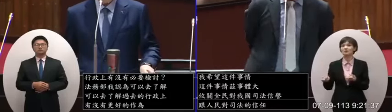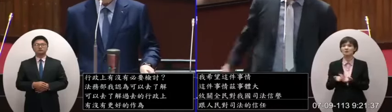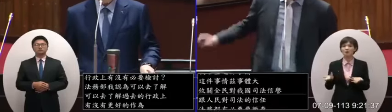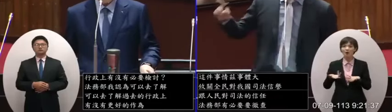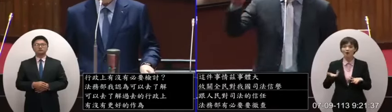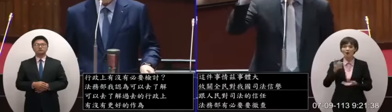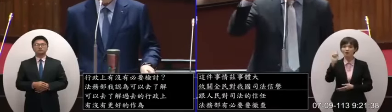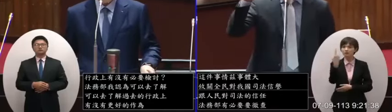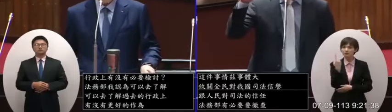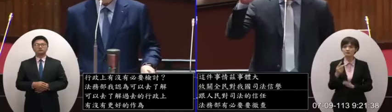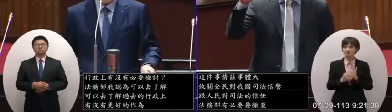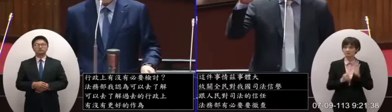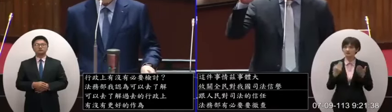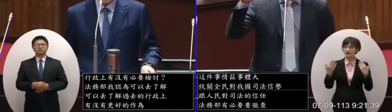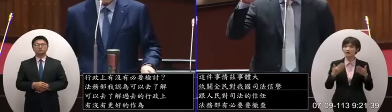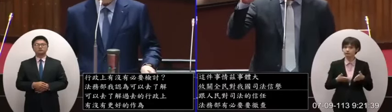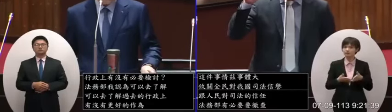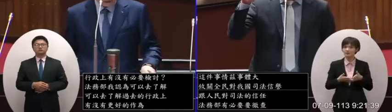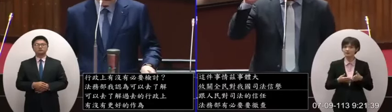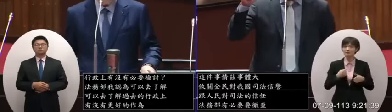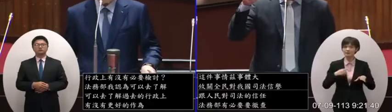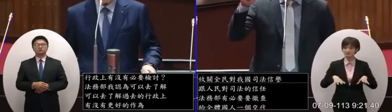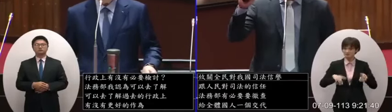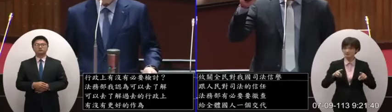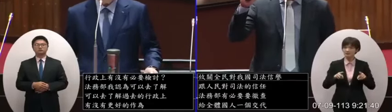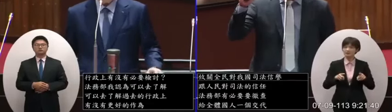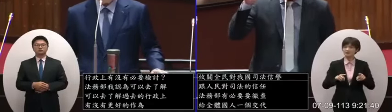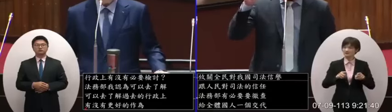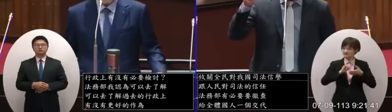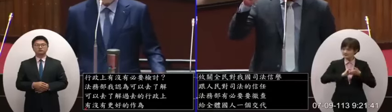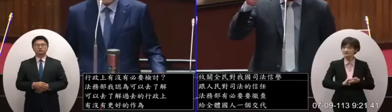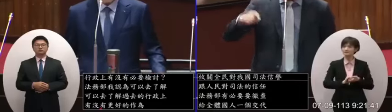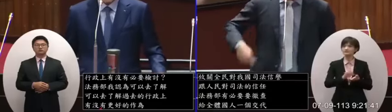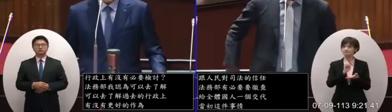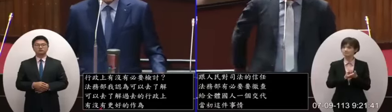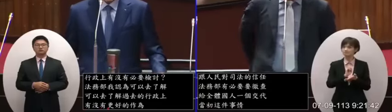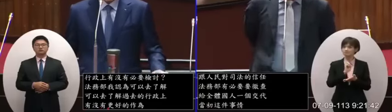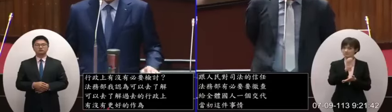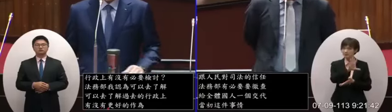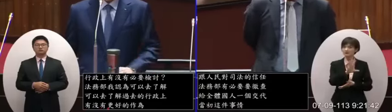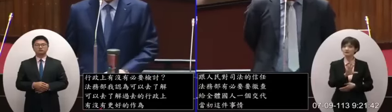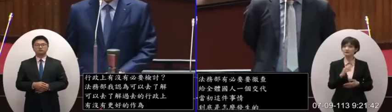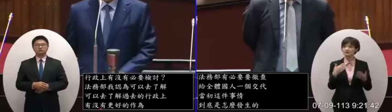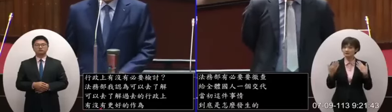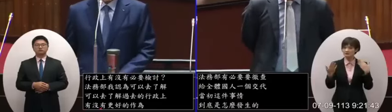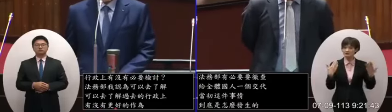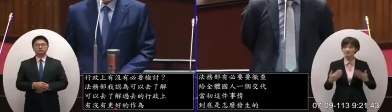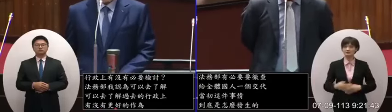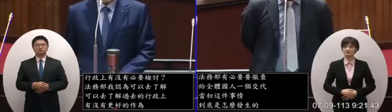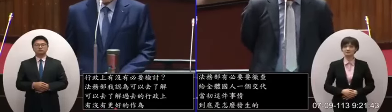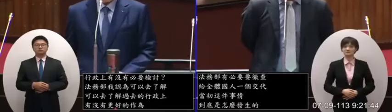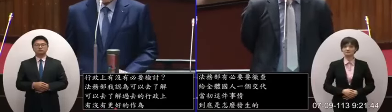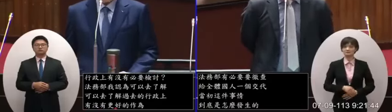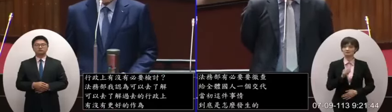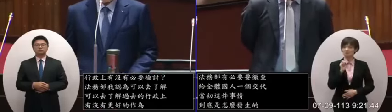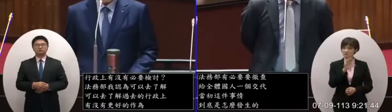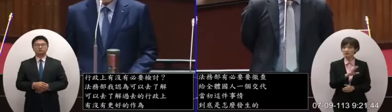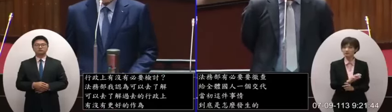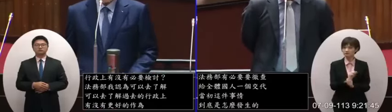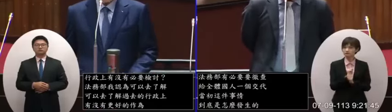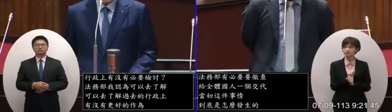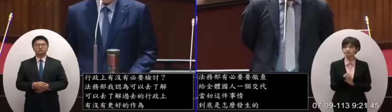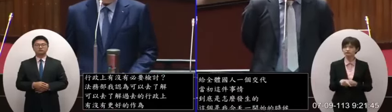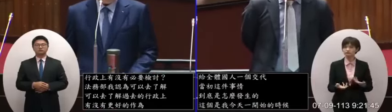生的？这个是我今天一开始的时候，因为事关重大，我觉得有必要要当面跟院长提醒这件事